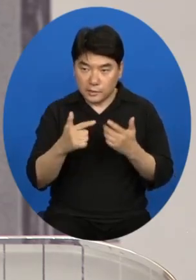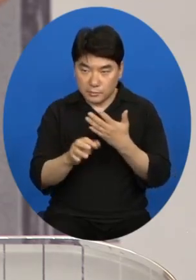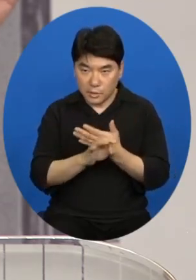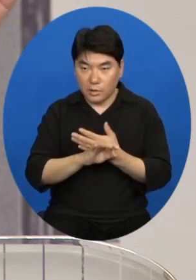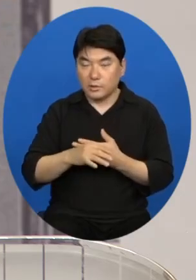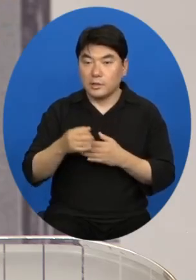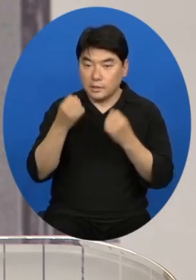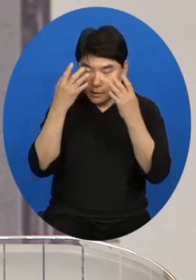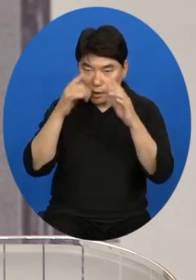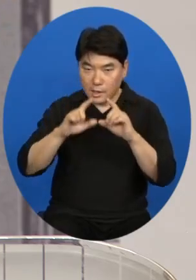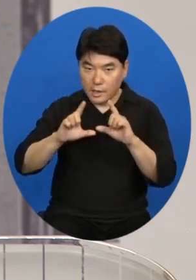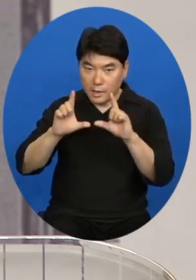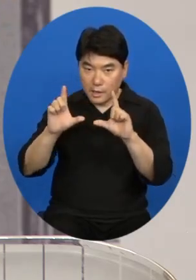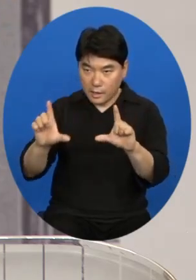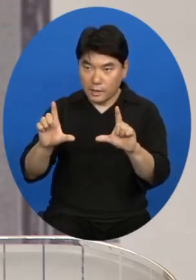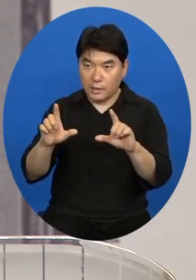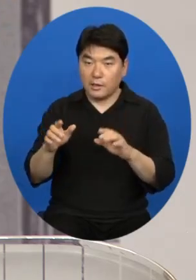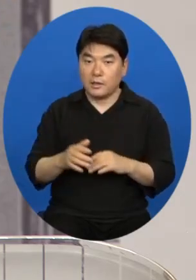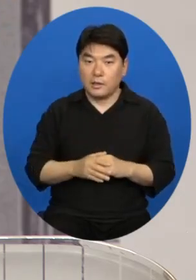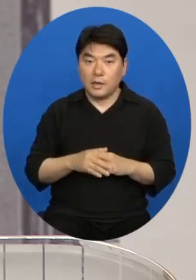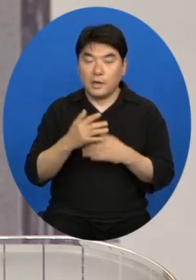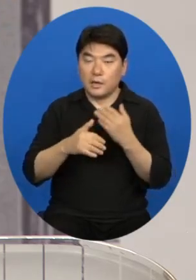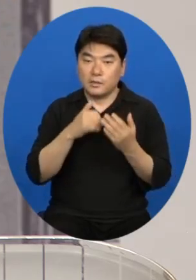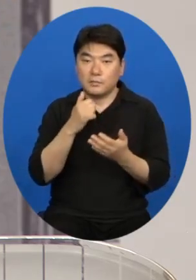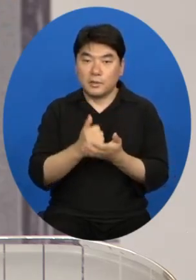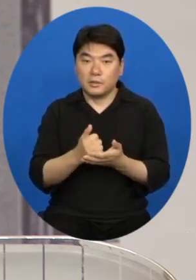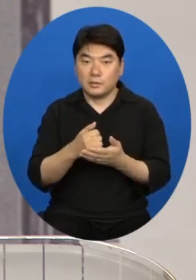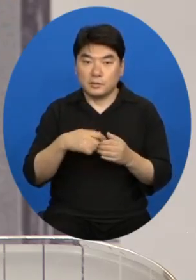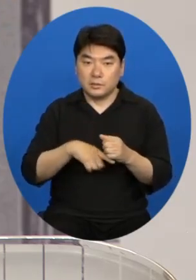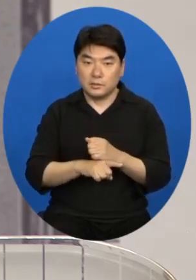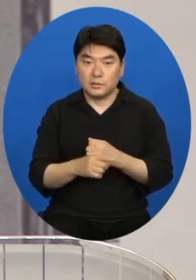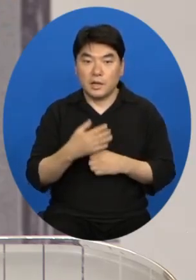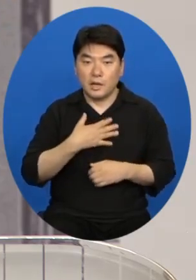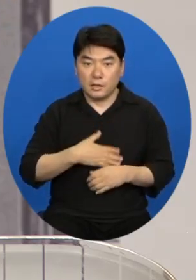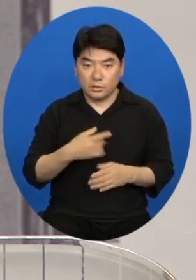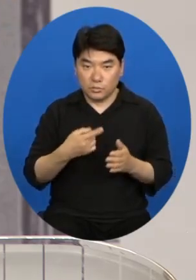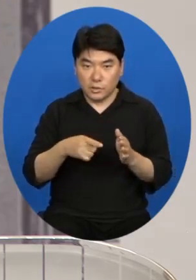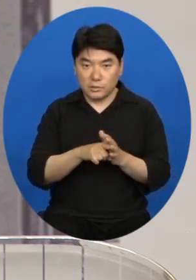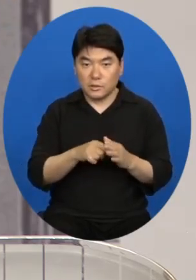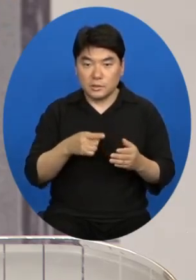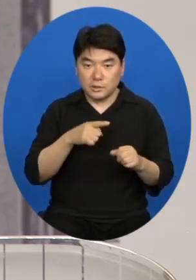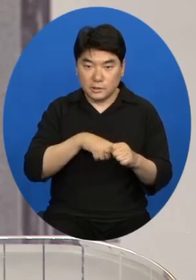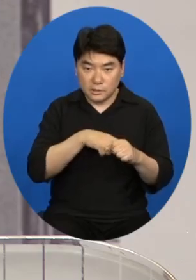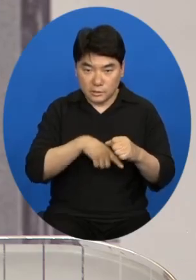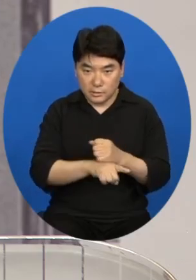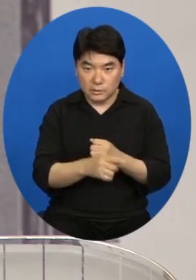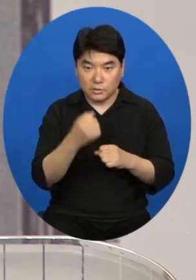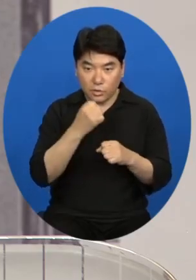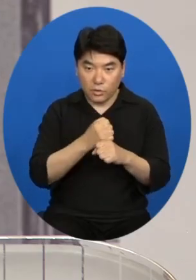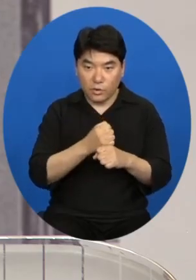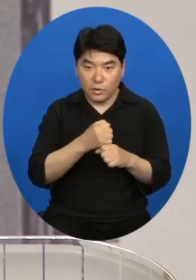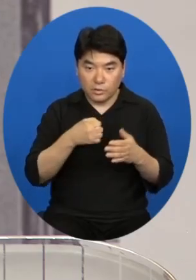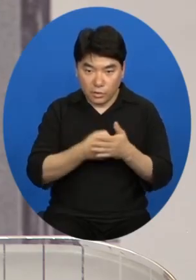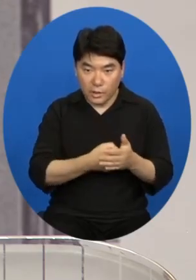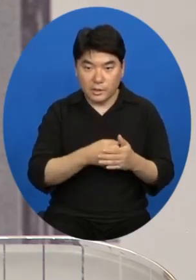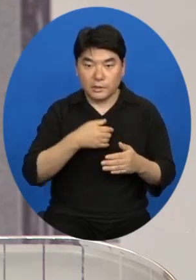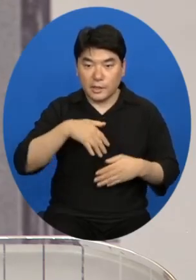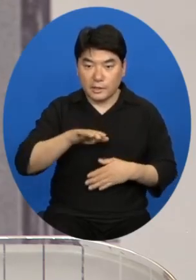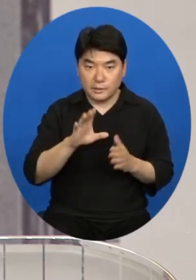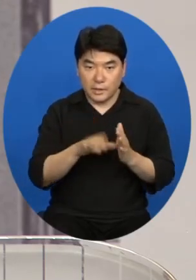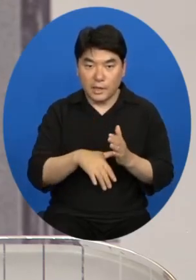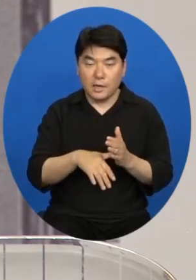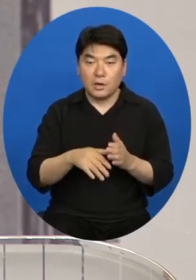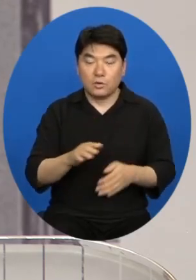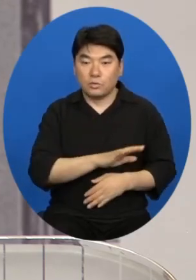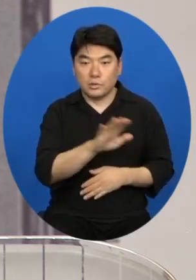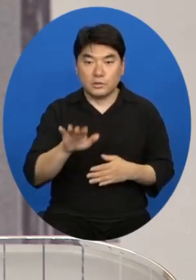하나님의 뜻이 무엇인지를 더 알고자 내가 금식을 하겠습니다 라고 뜻을 정하여 나아갈 때에 저와 여러분들 통해서